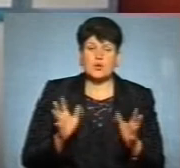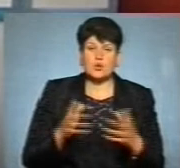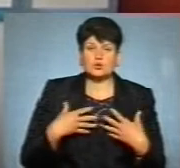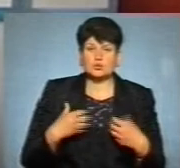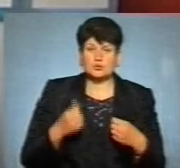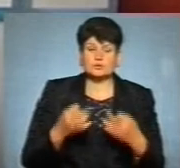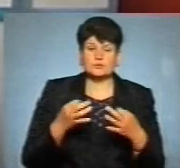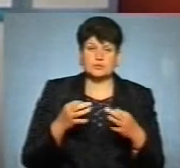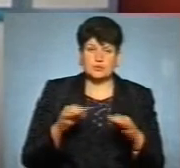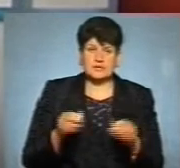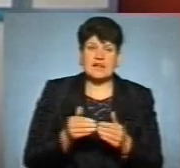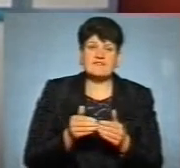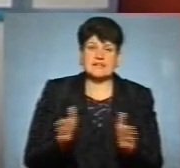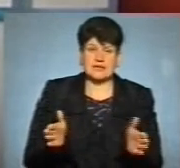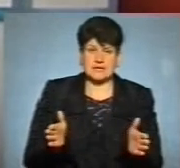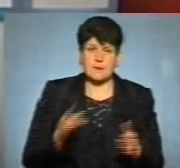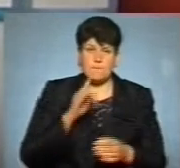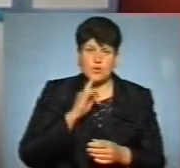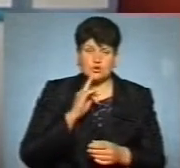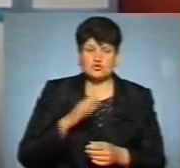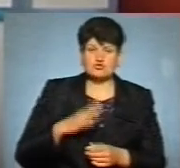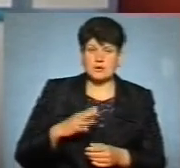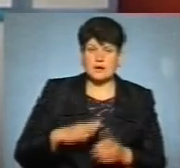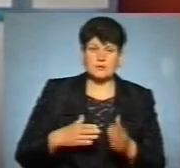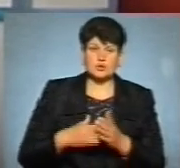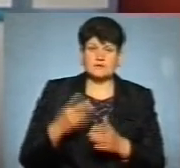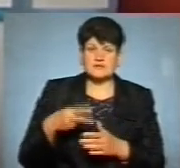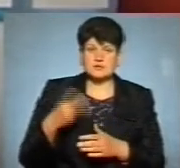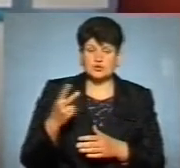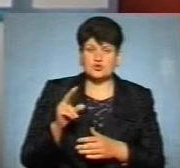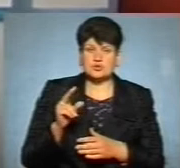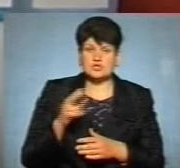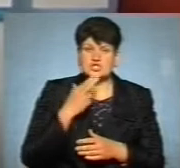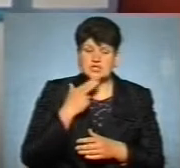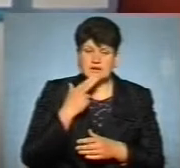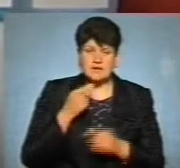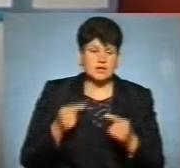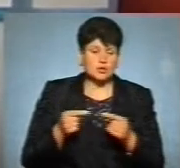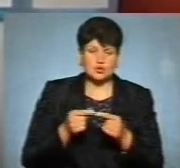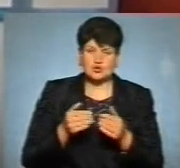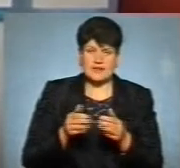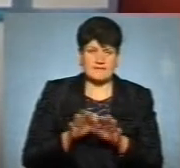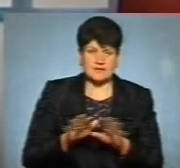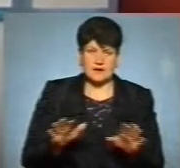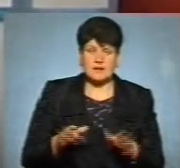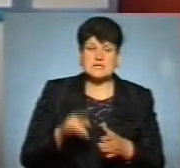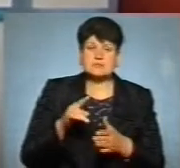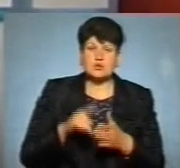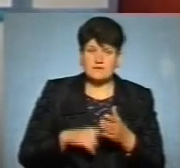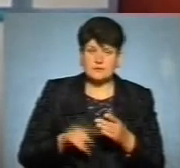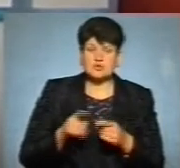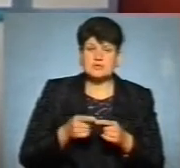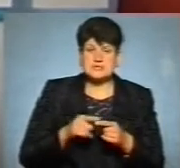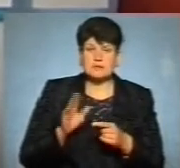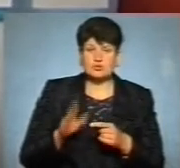якраз дозволу на відкриття. Поки що чекаємо до 22 числа, до 22 червня їх точно не відкриють, але сподіваємося, що це десь